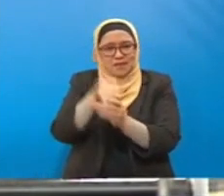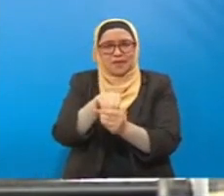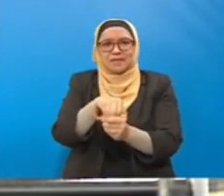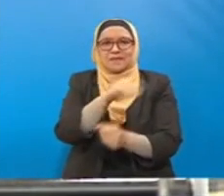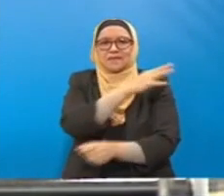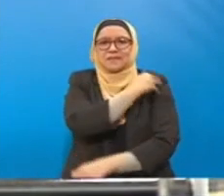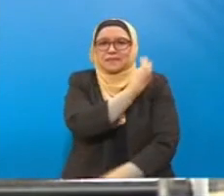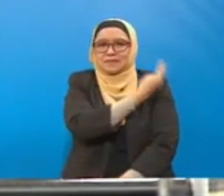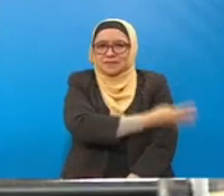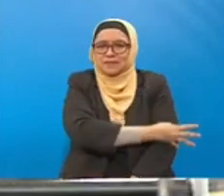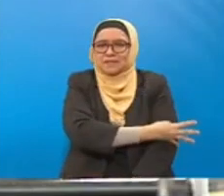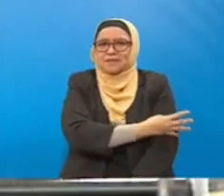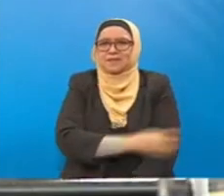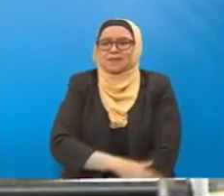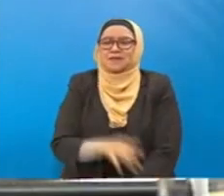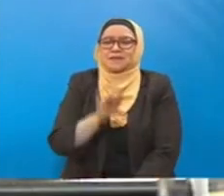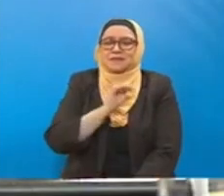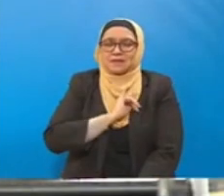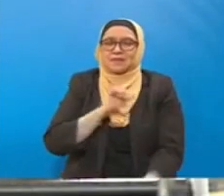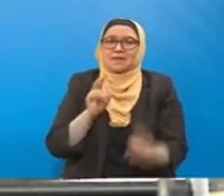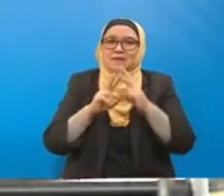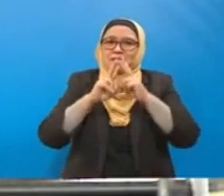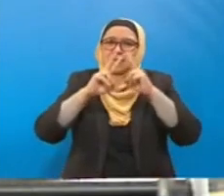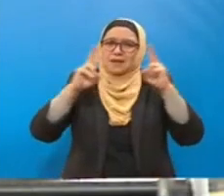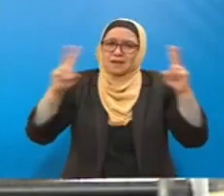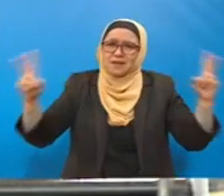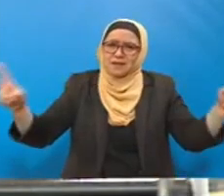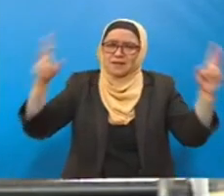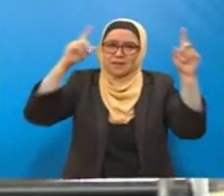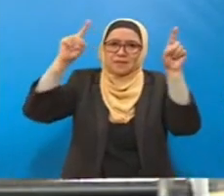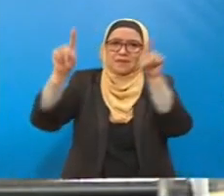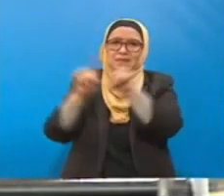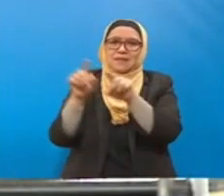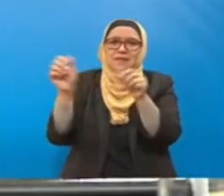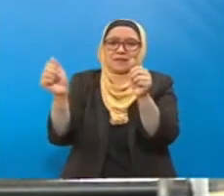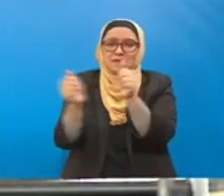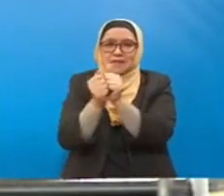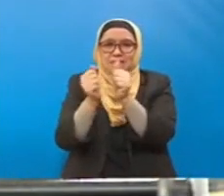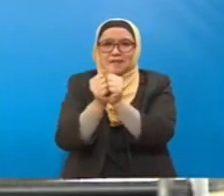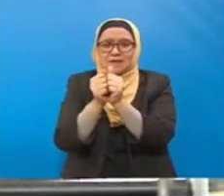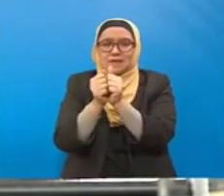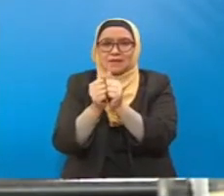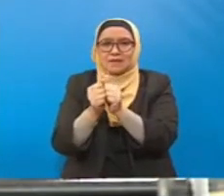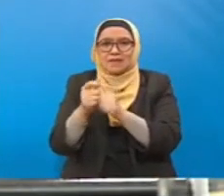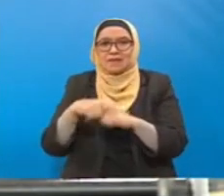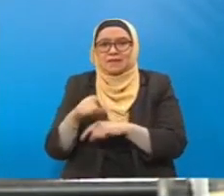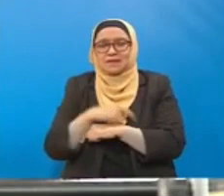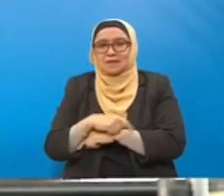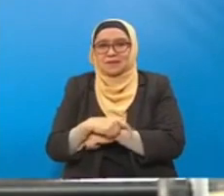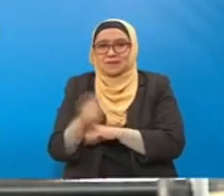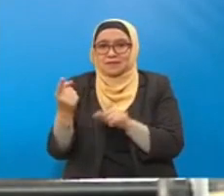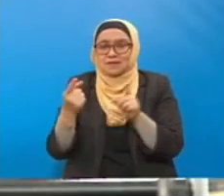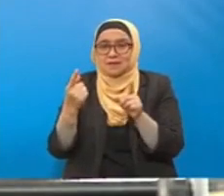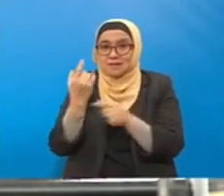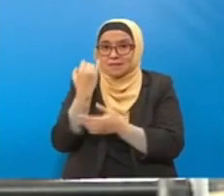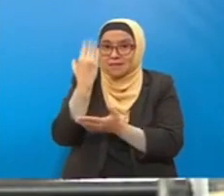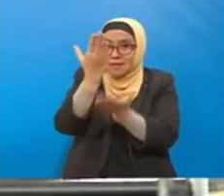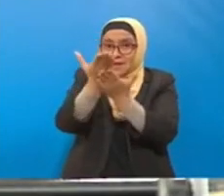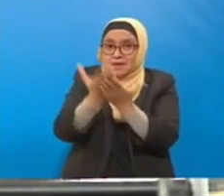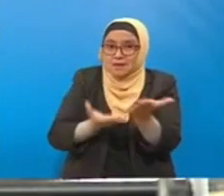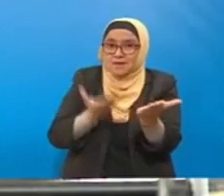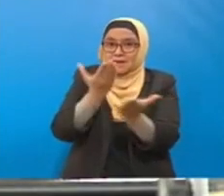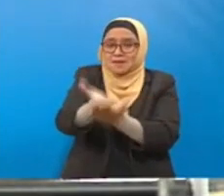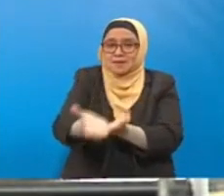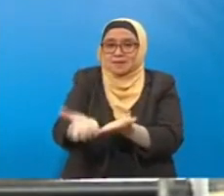saya amat bertujuh dengan pandangan dan cadangan dapat jomblo hormat Sheikh supaya kita meneruskan daging usai kita